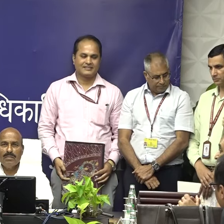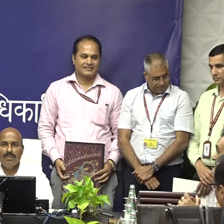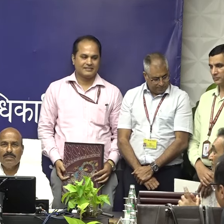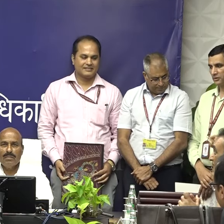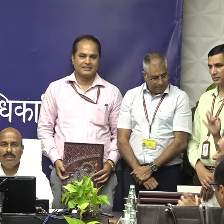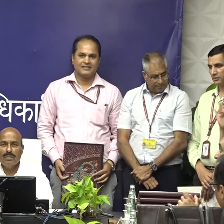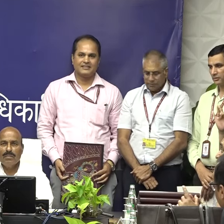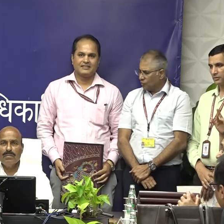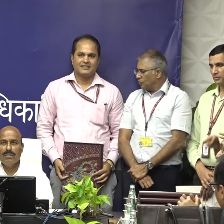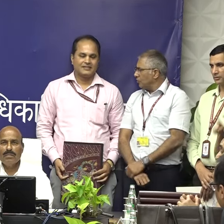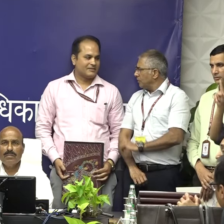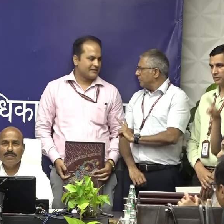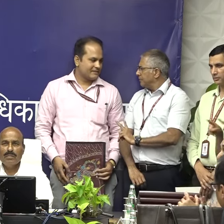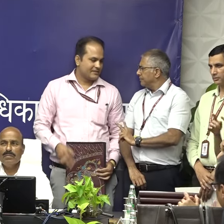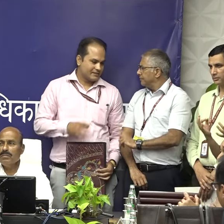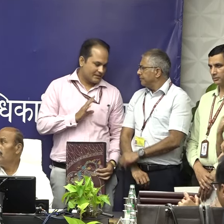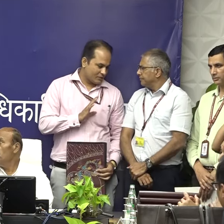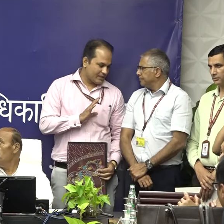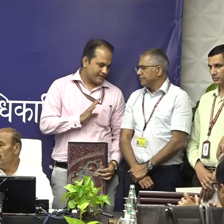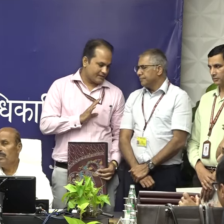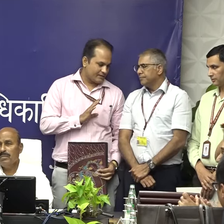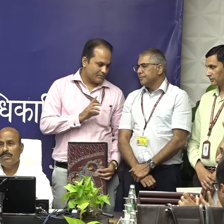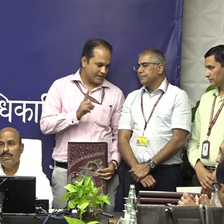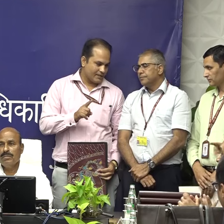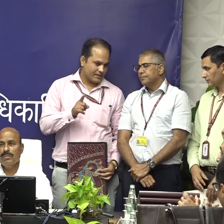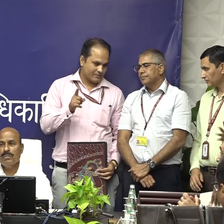इंटरनेट या कंप्यूटर या स्मार्टफोन की भी आवश्यकता नहीं